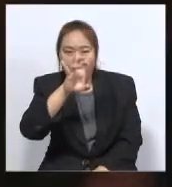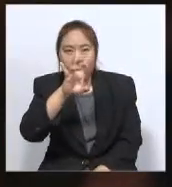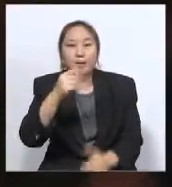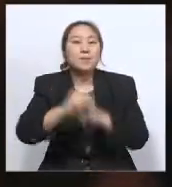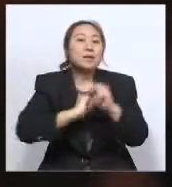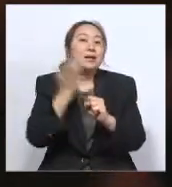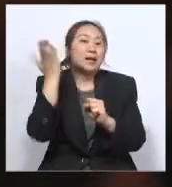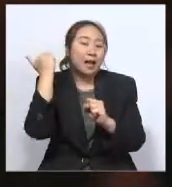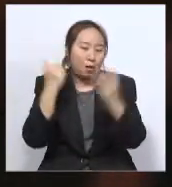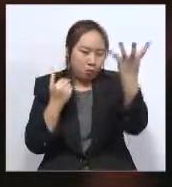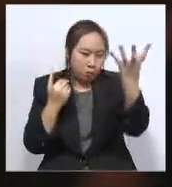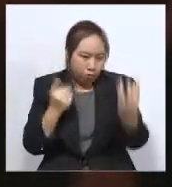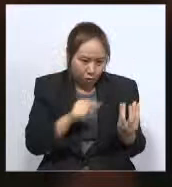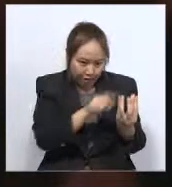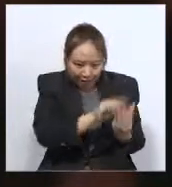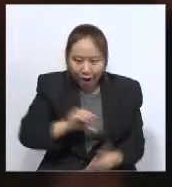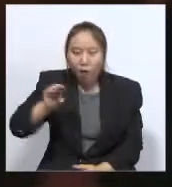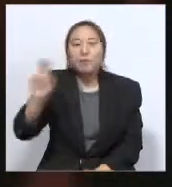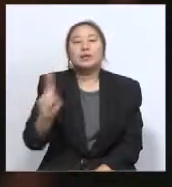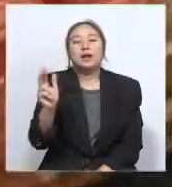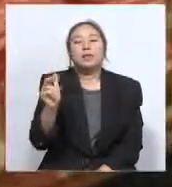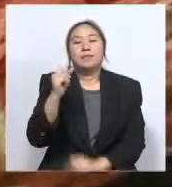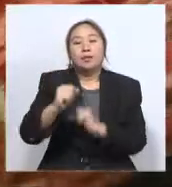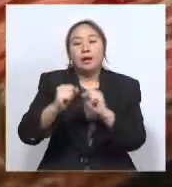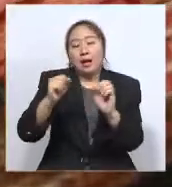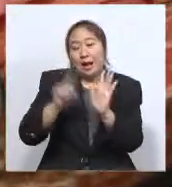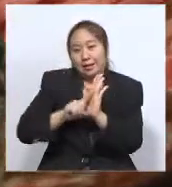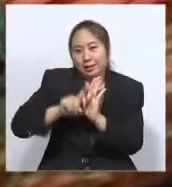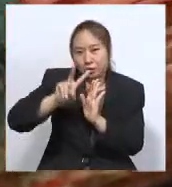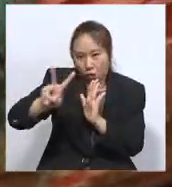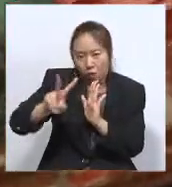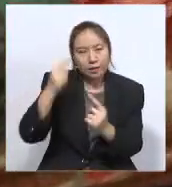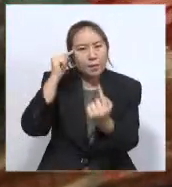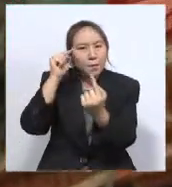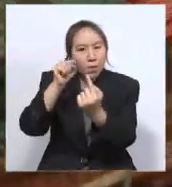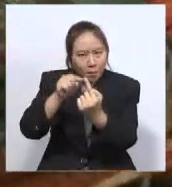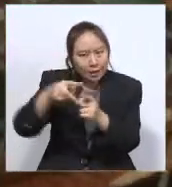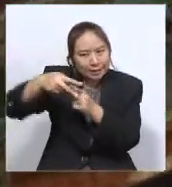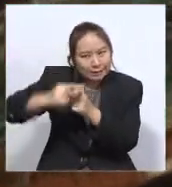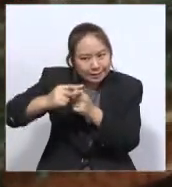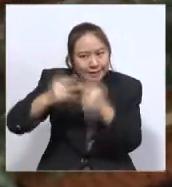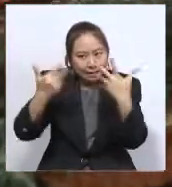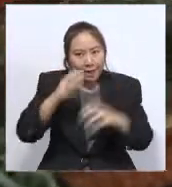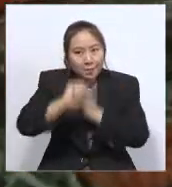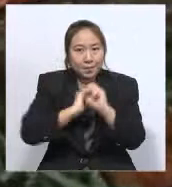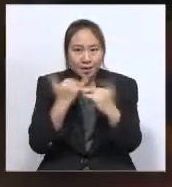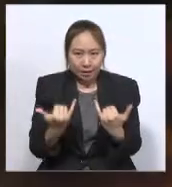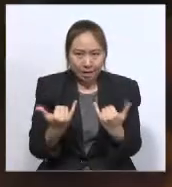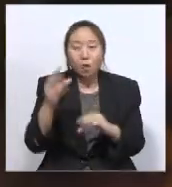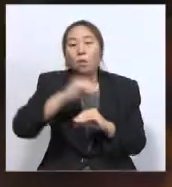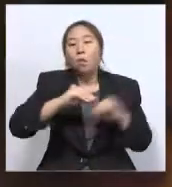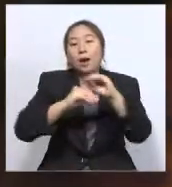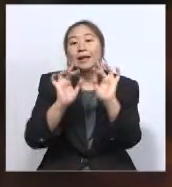ายปี2560ส่วนเฟส2นะคะตั้งเป้าติดตั้งให้แล้วเสร็จภายในปีนี้เมื่อรวมโครงการเน็ตประช